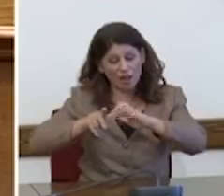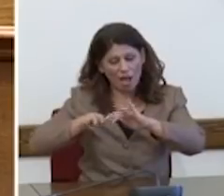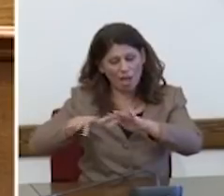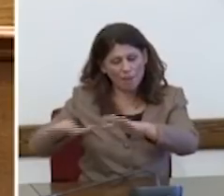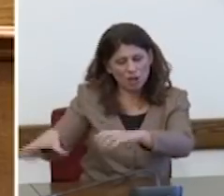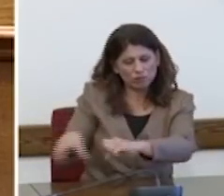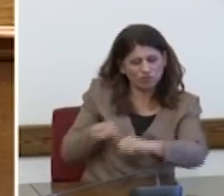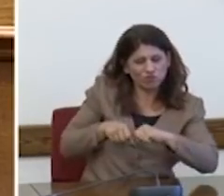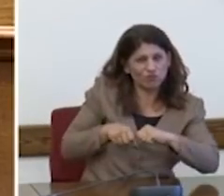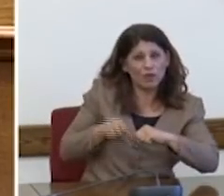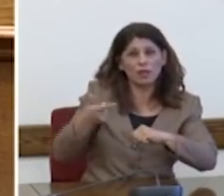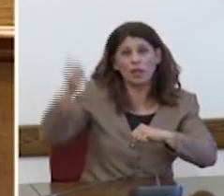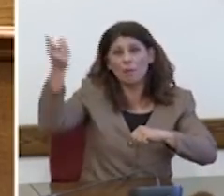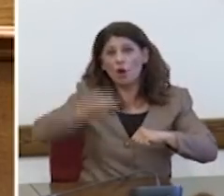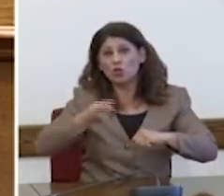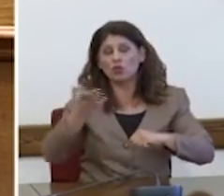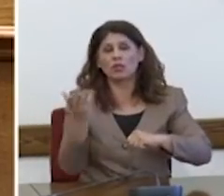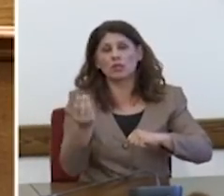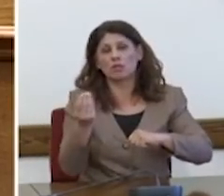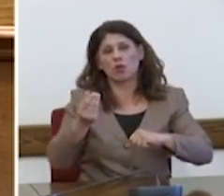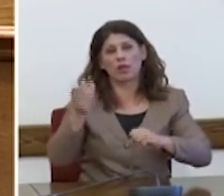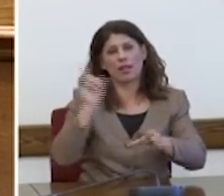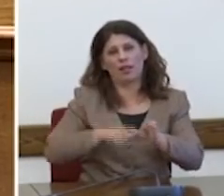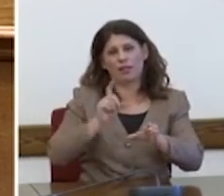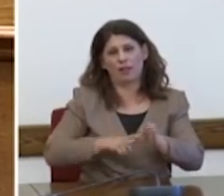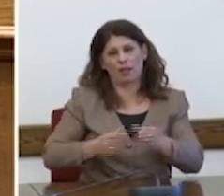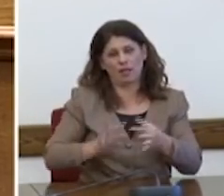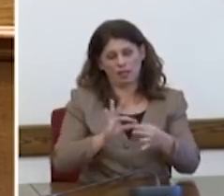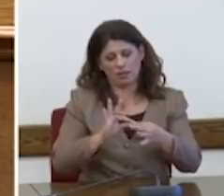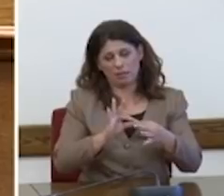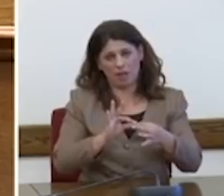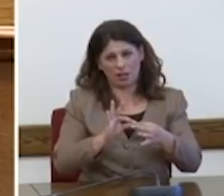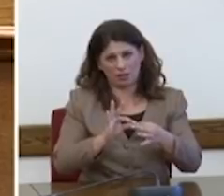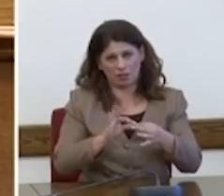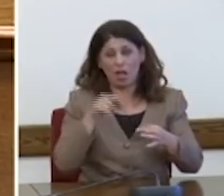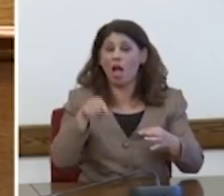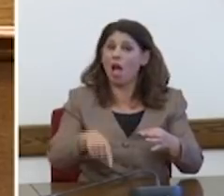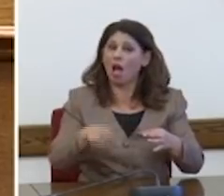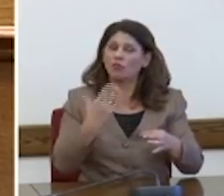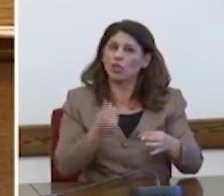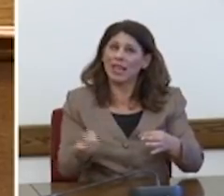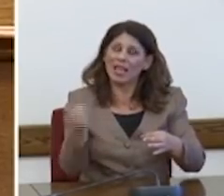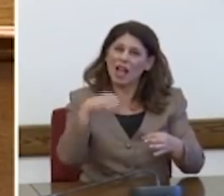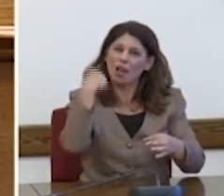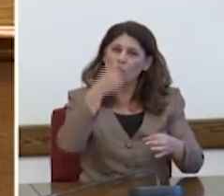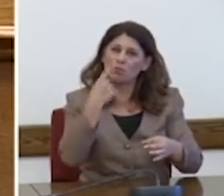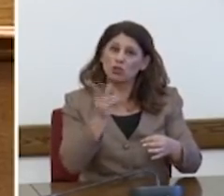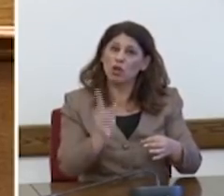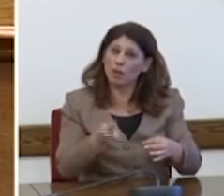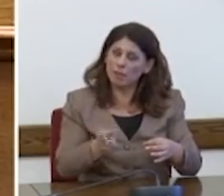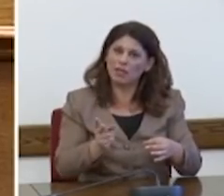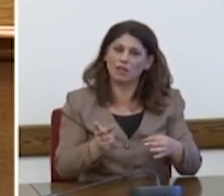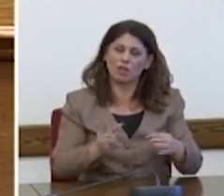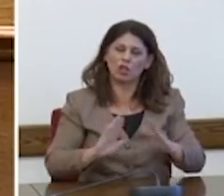των ποσοστών στις διάφορες εταιρικές συμπράξεις. Είναι η άλλη όψη των επικίνδυνων